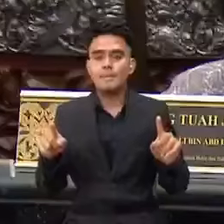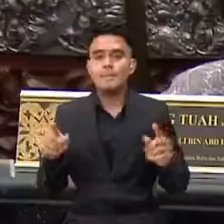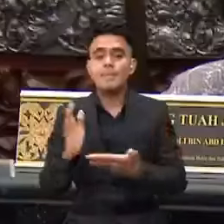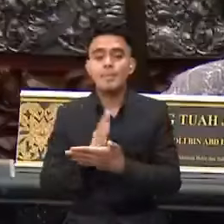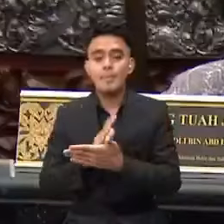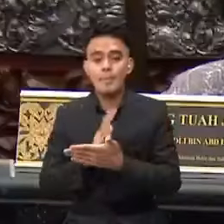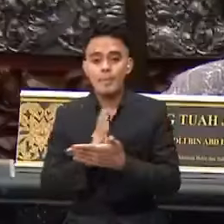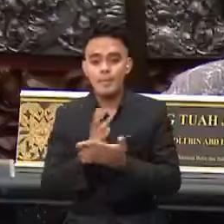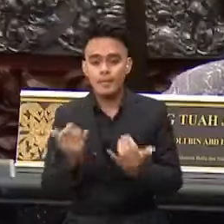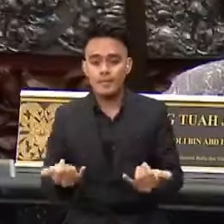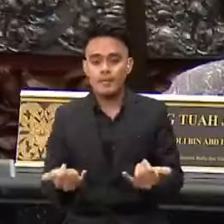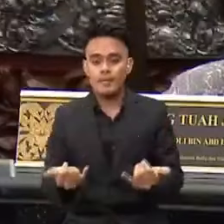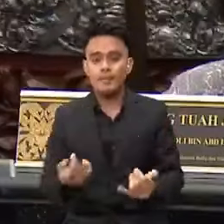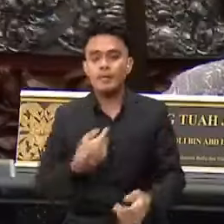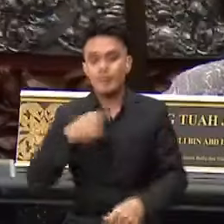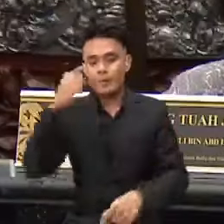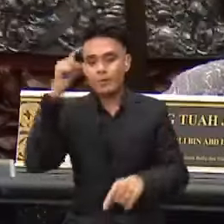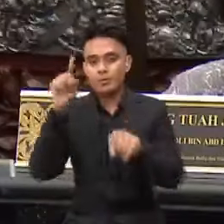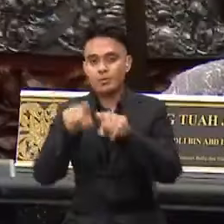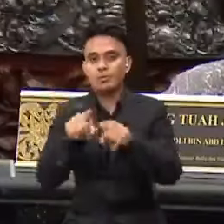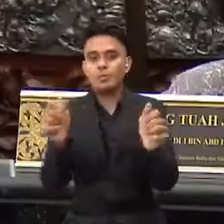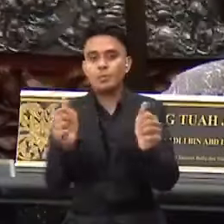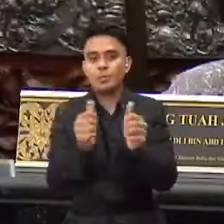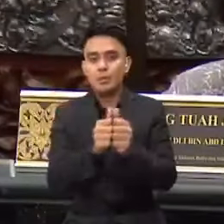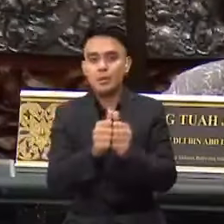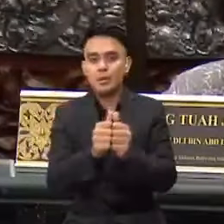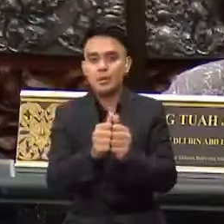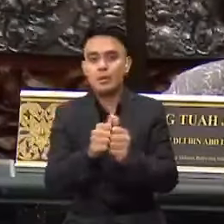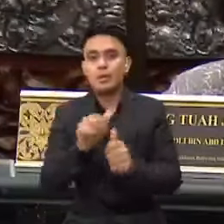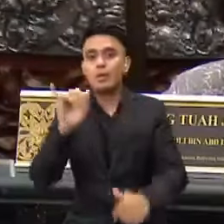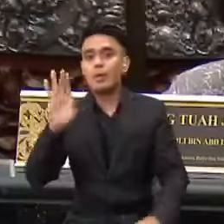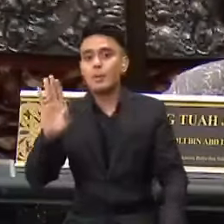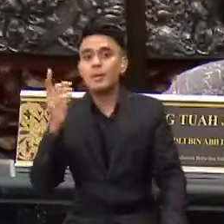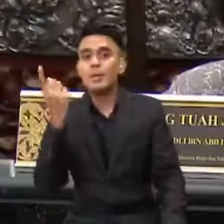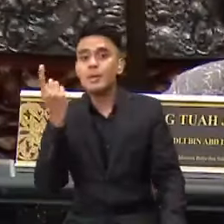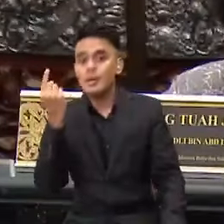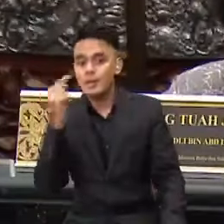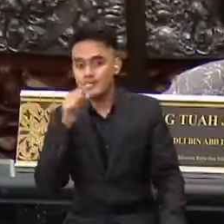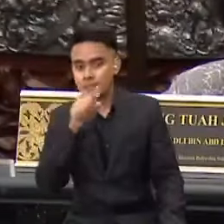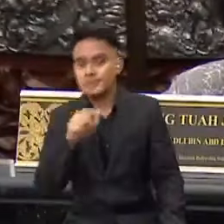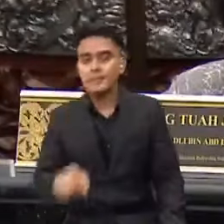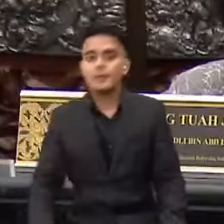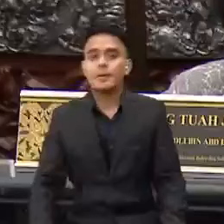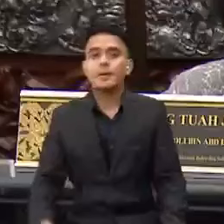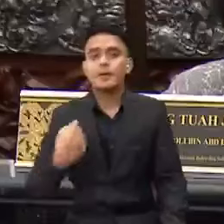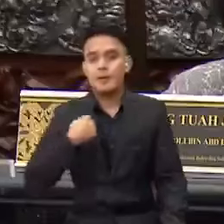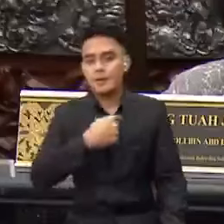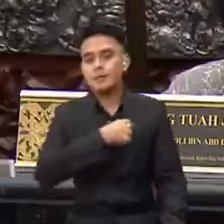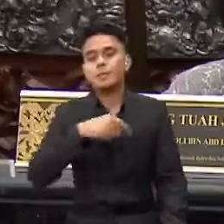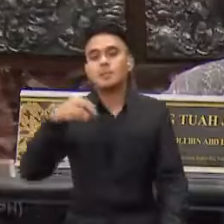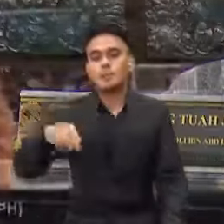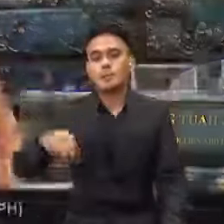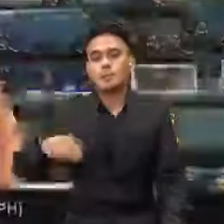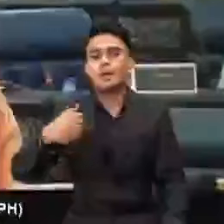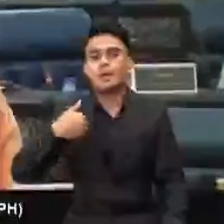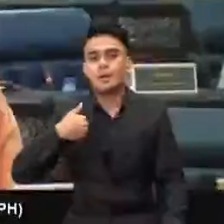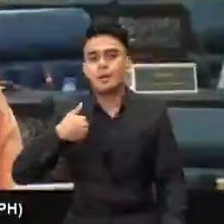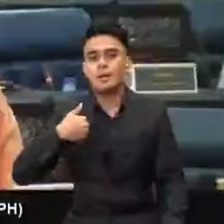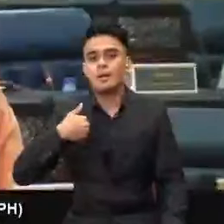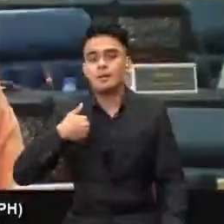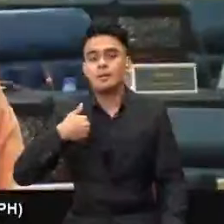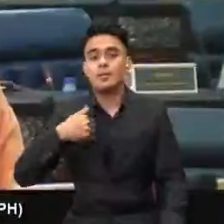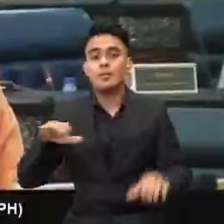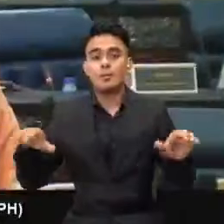sementara ini saya pikir saya setuju juga dengan yang disebut oleh YB Kangar tadi, memang kita perlukan intervensi awal